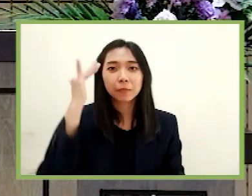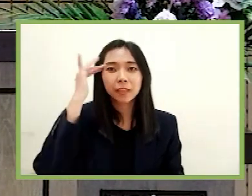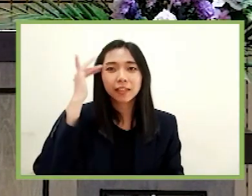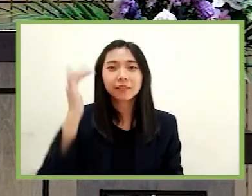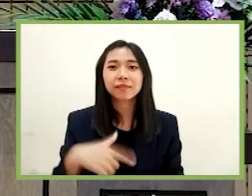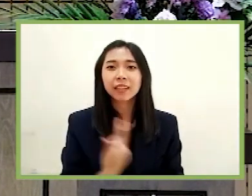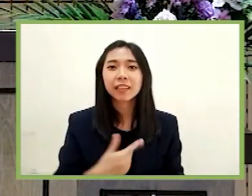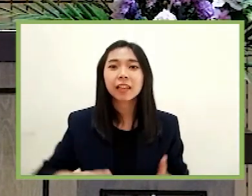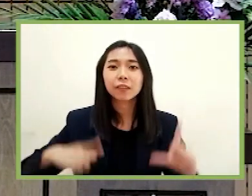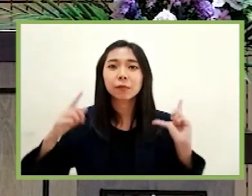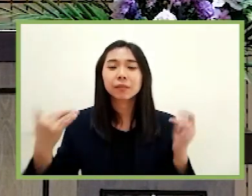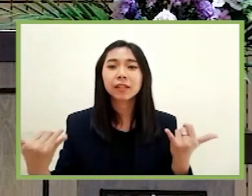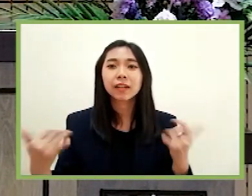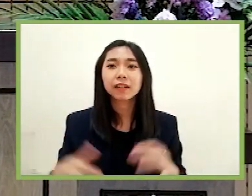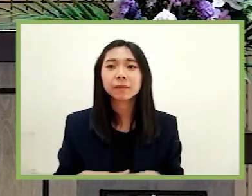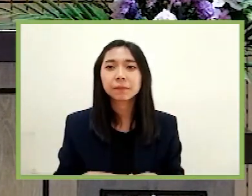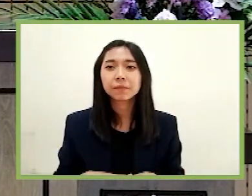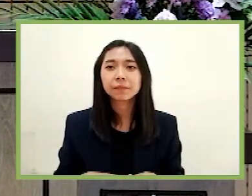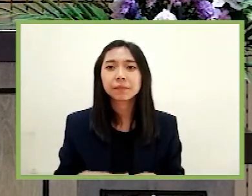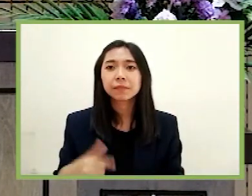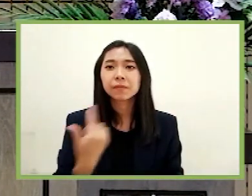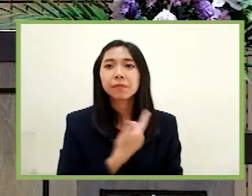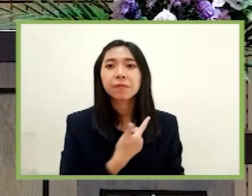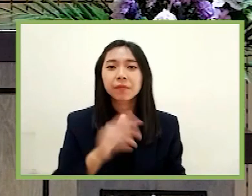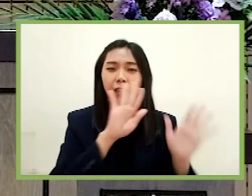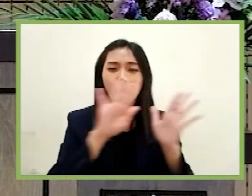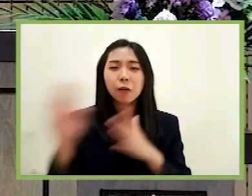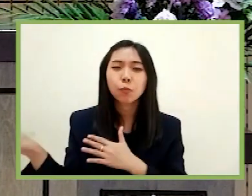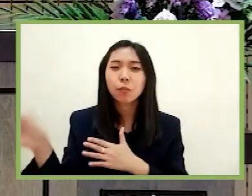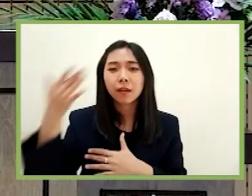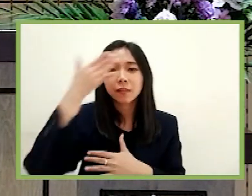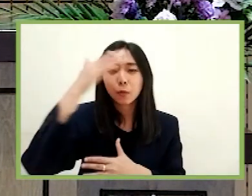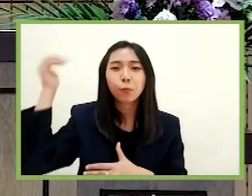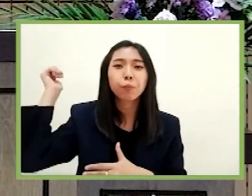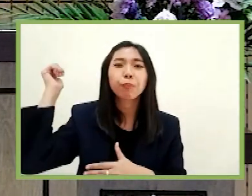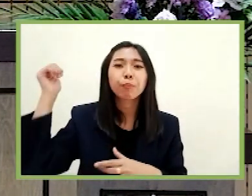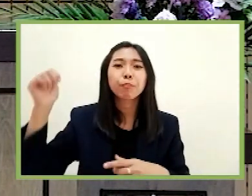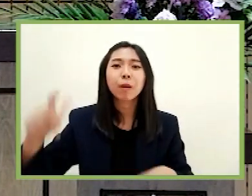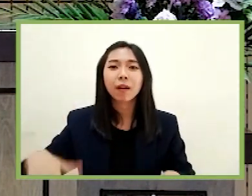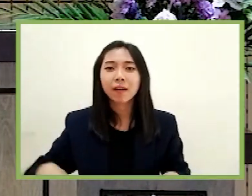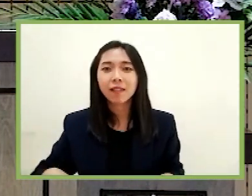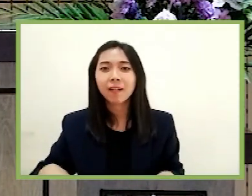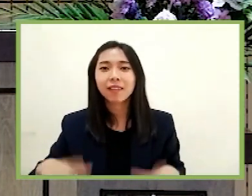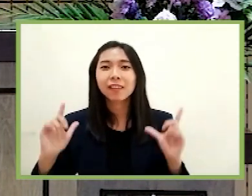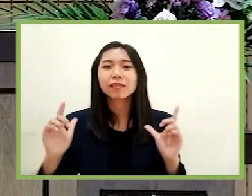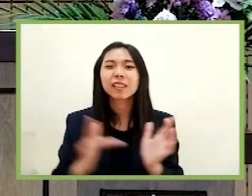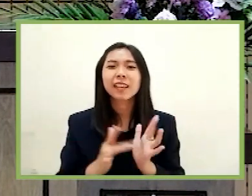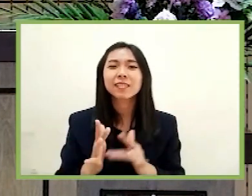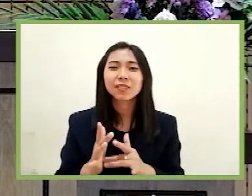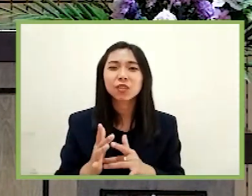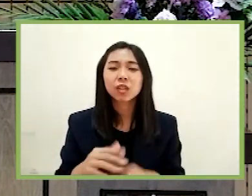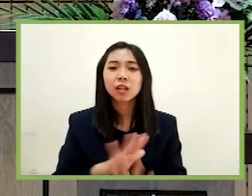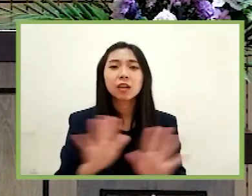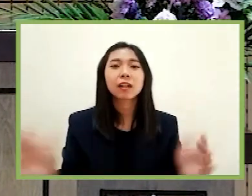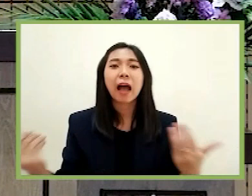kita hidup masa kini lalu kita abaikan sudah nilai Keabadian yang Kristus beri itu sudah tidak ada